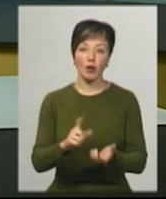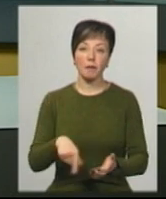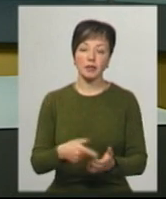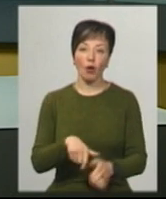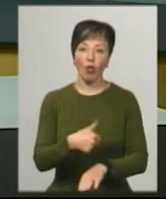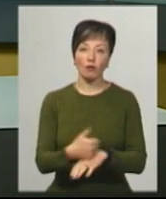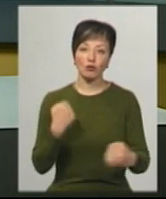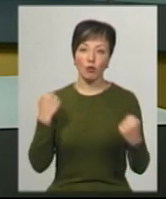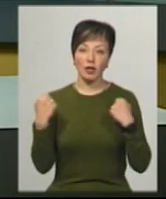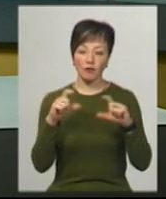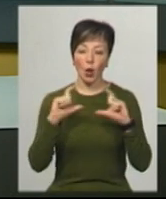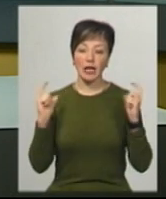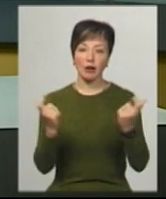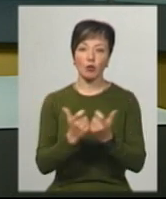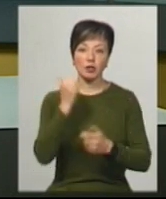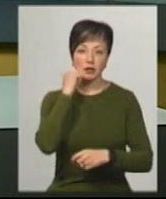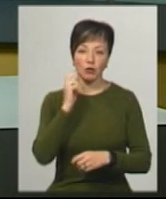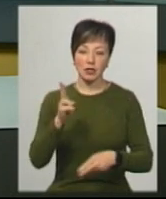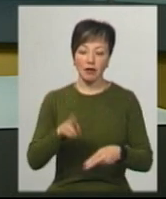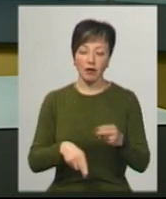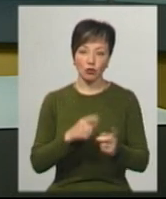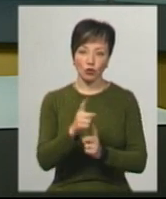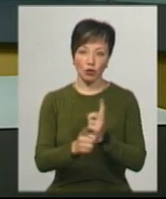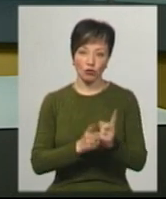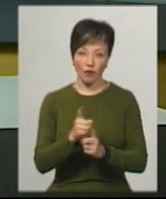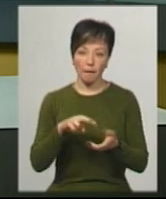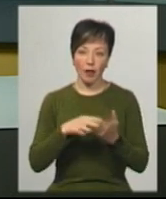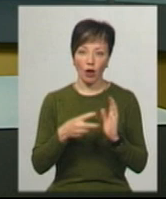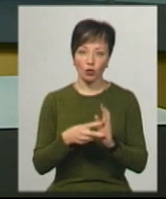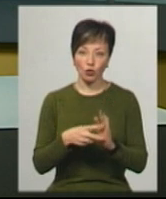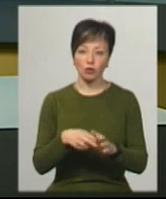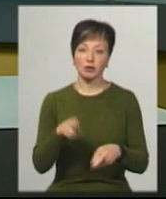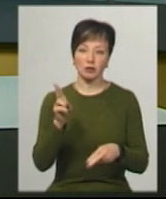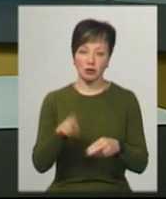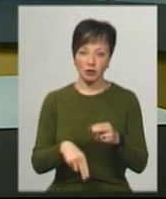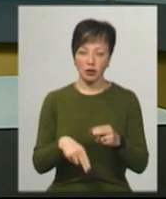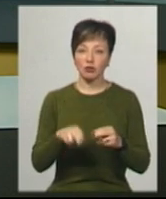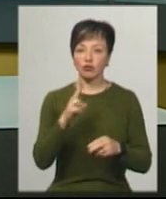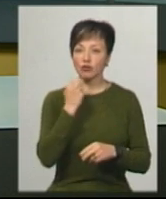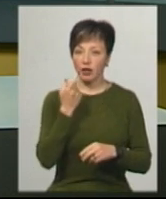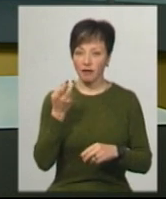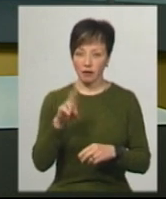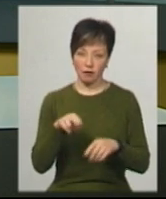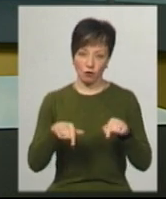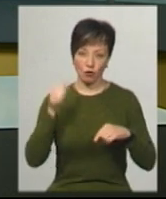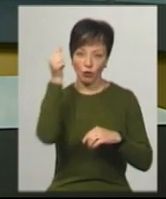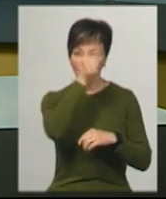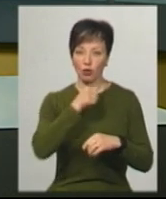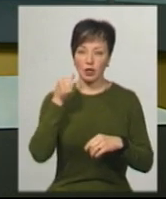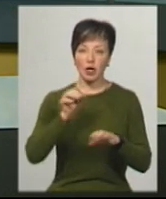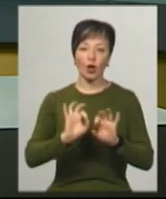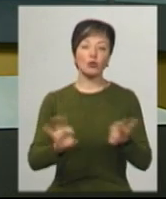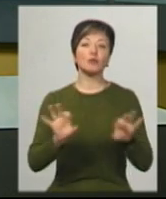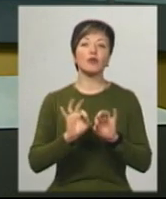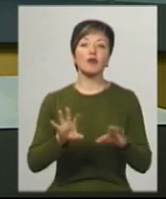Головну спортивну трибуну Старокостянтинова завершують реконструювати та планують здати в експлуатацію наприкінці червня цього року. Про це